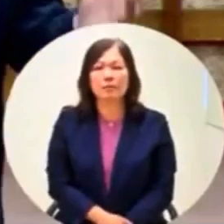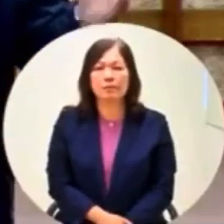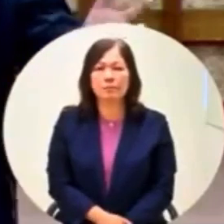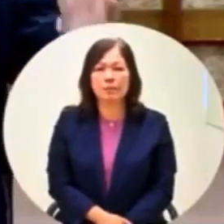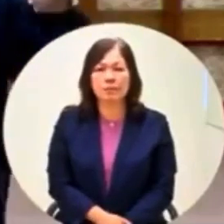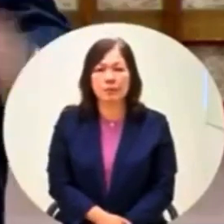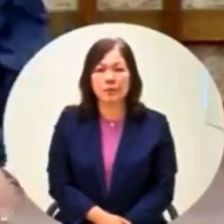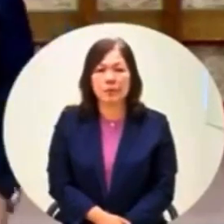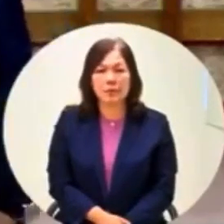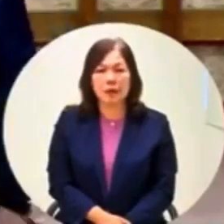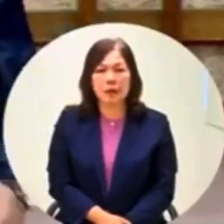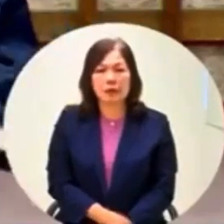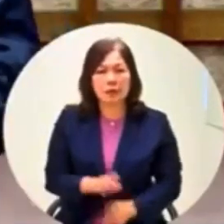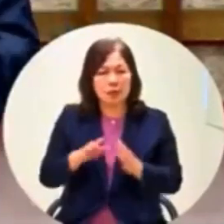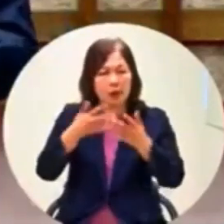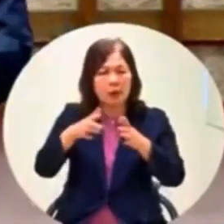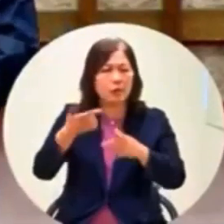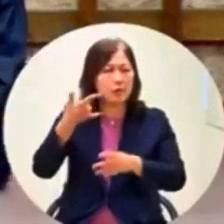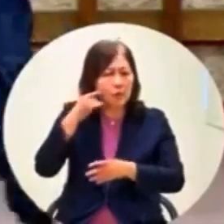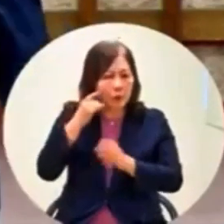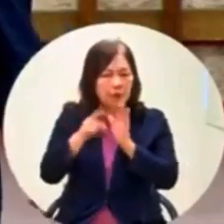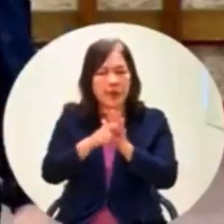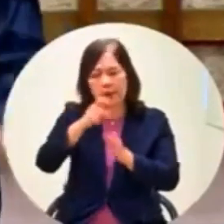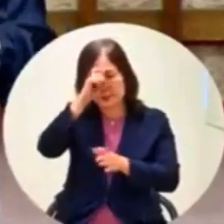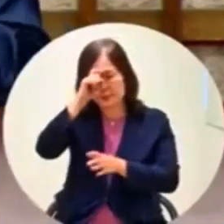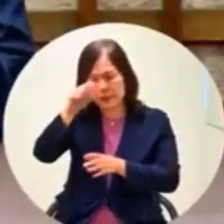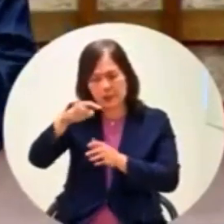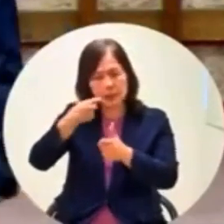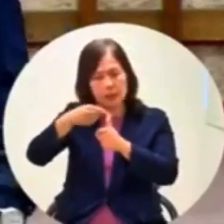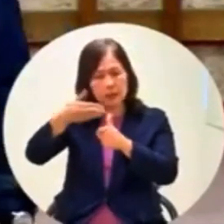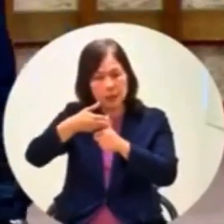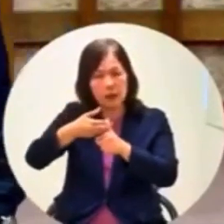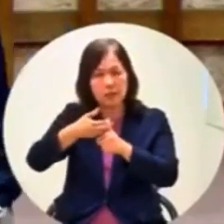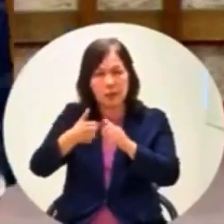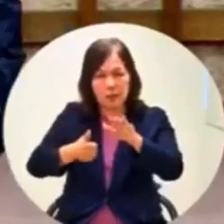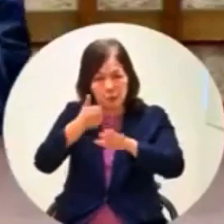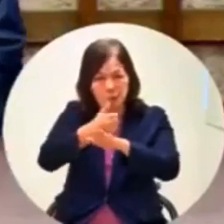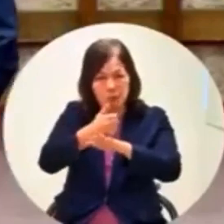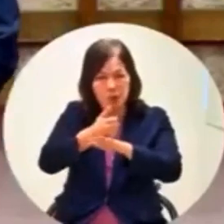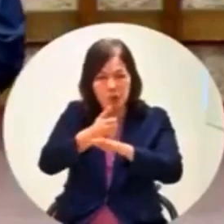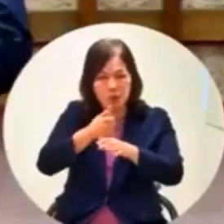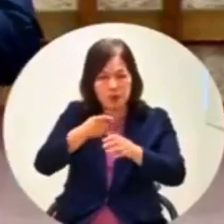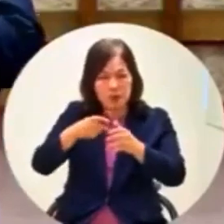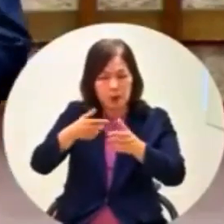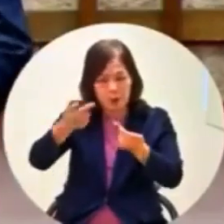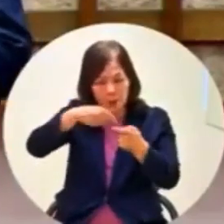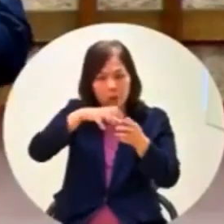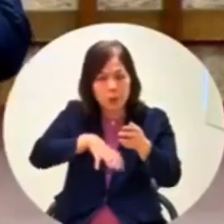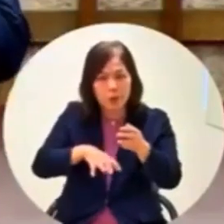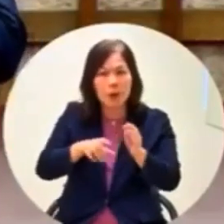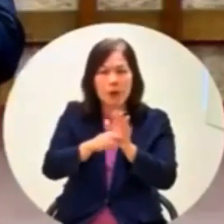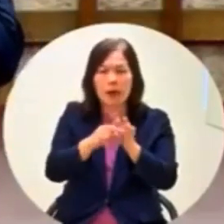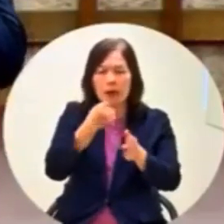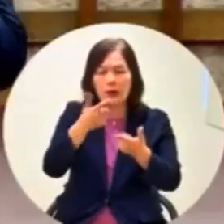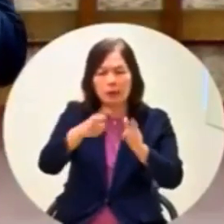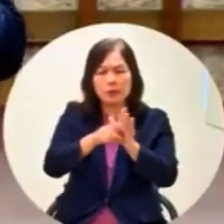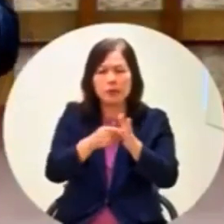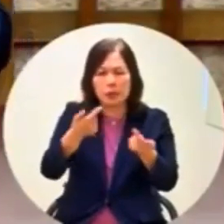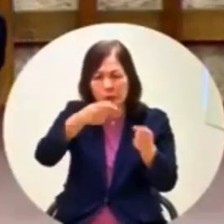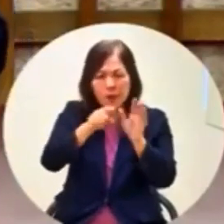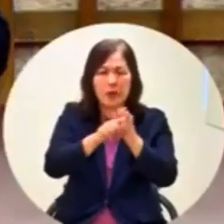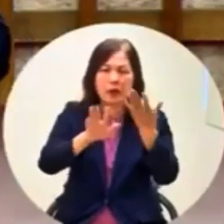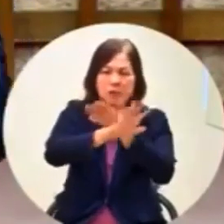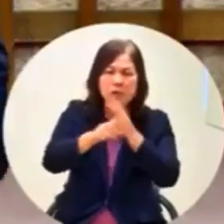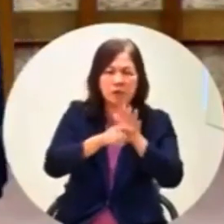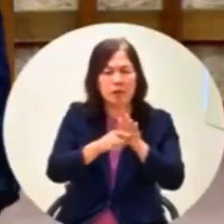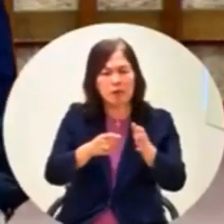时候，很多的家长都希望在教育里面融入到这个，而不是在教育里面融入一些其他不